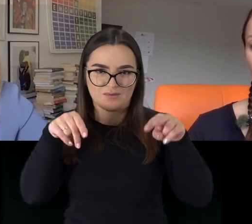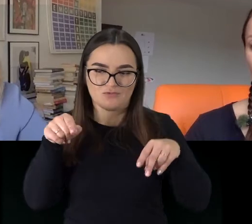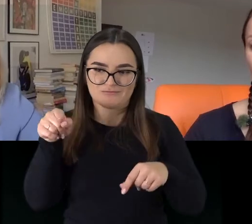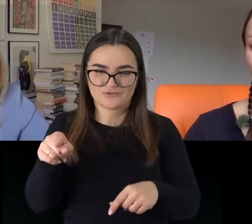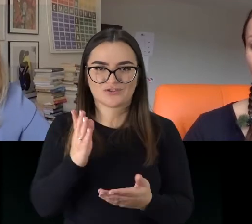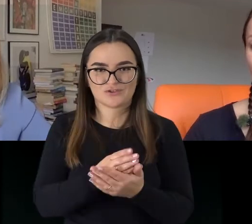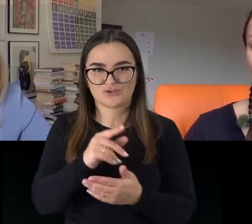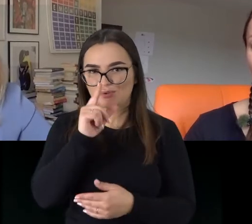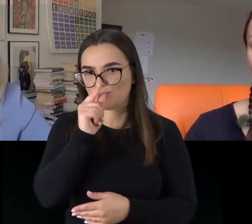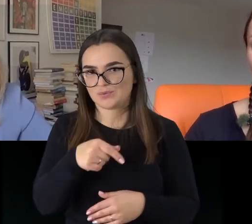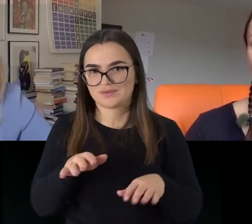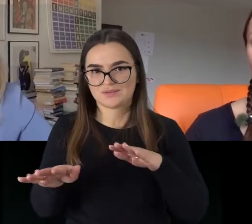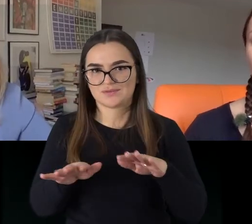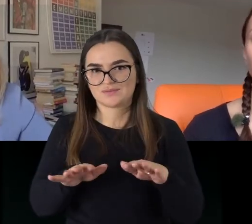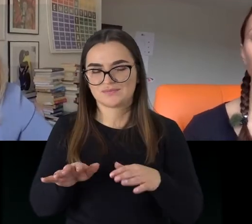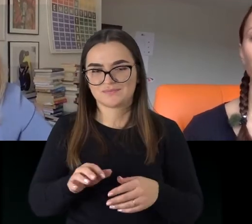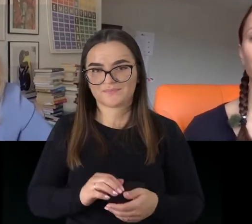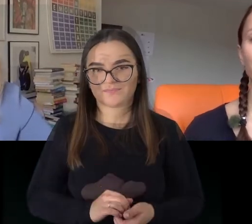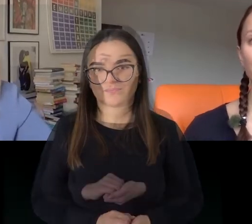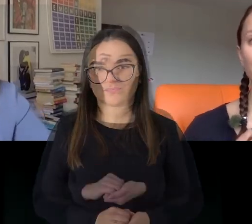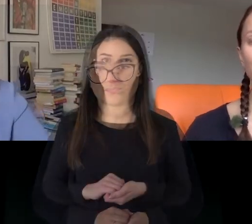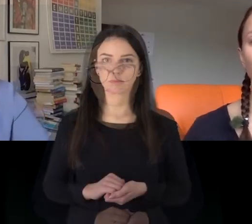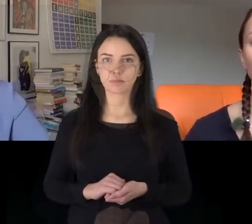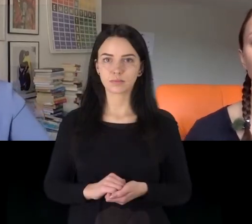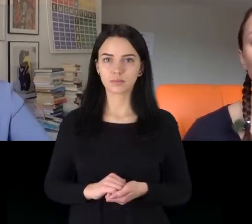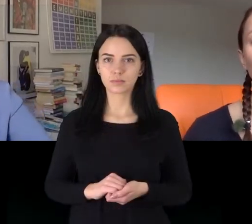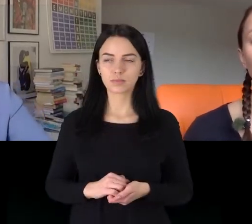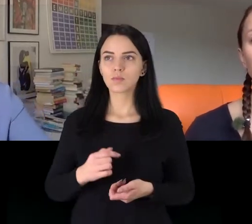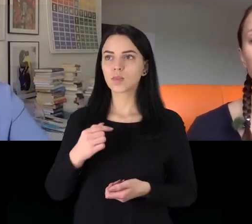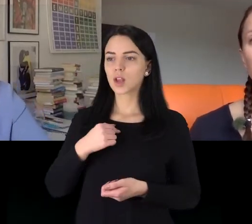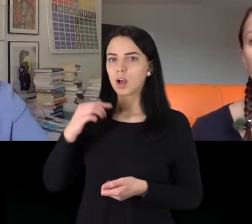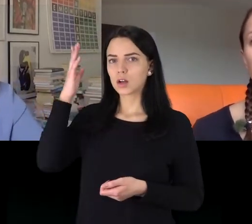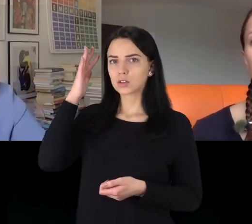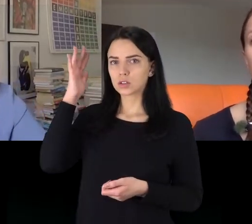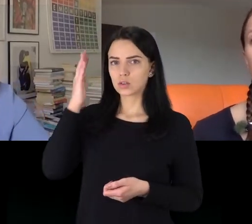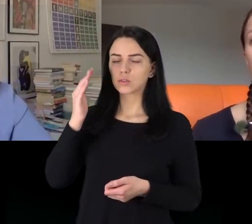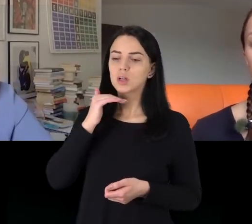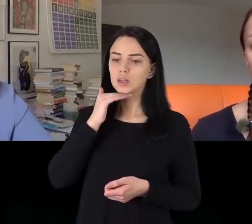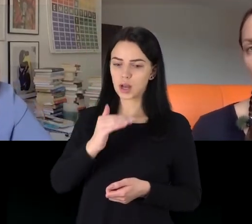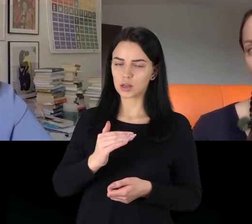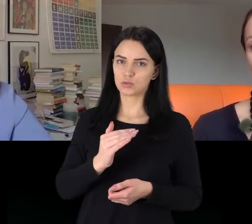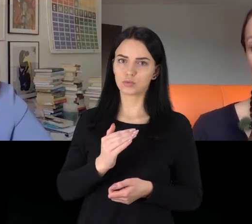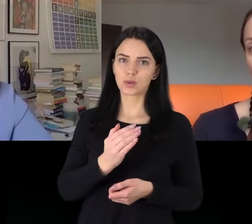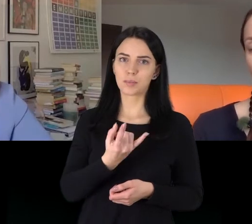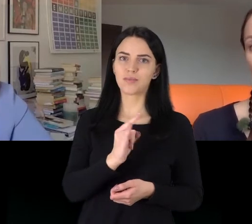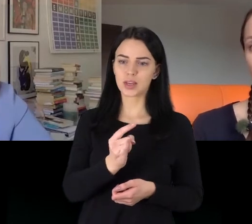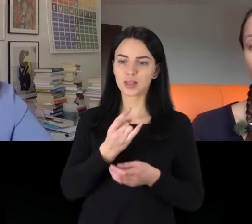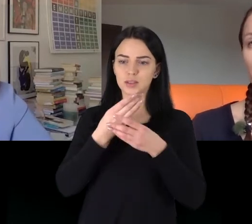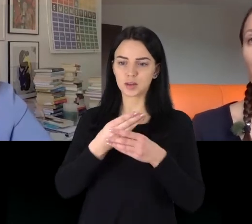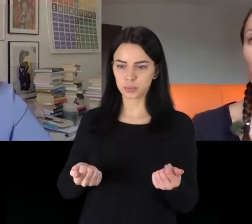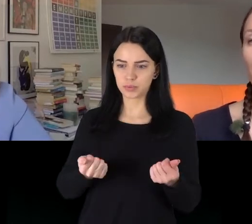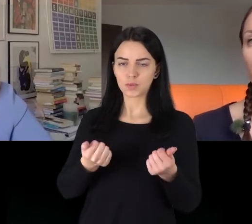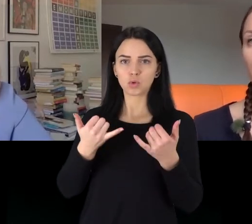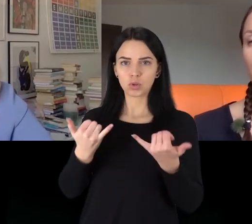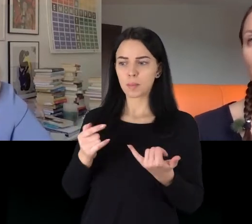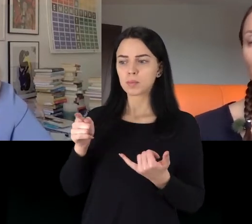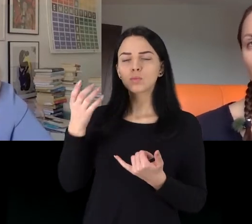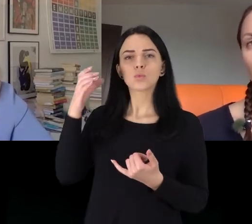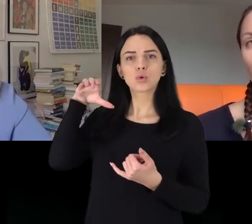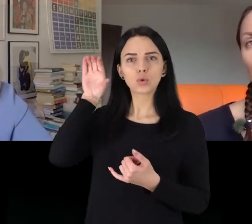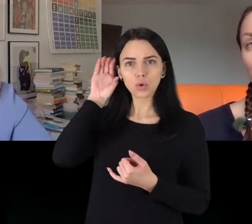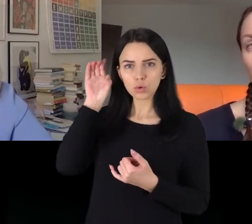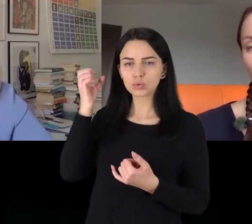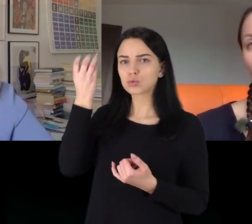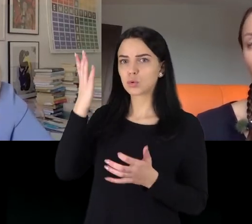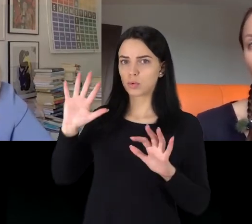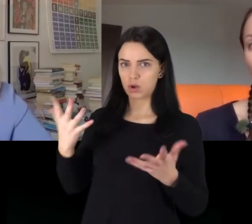yra labai liūdna. Ir man atrodo, aišku, netenka vaikystės, nes aš, vat, klausydamas jūsų, supratau, kad